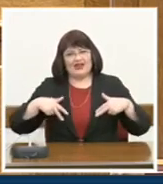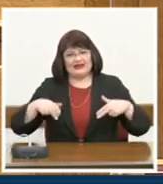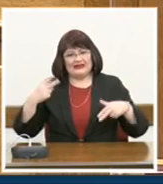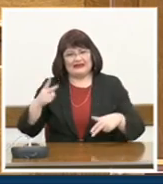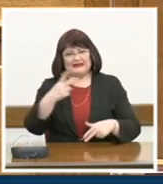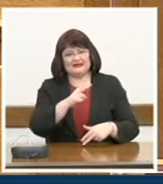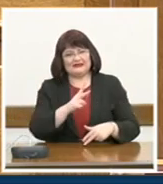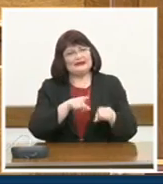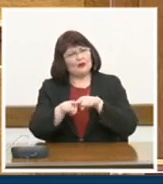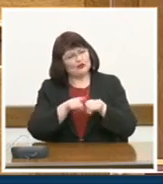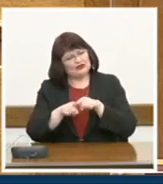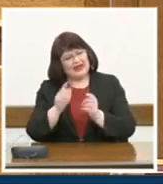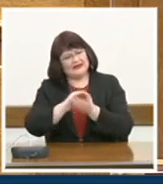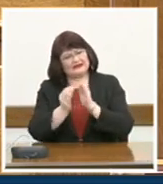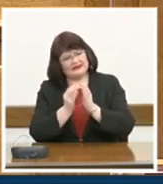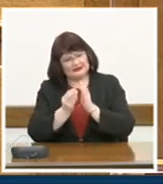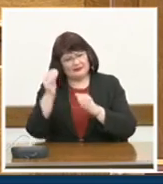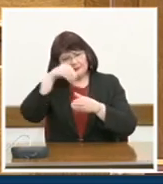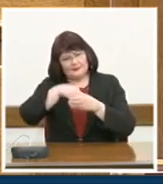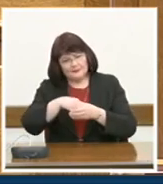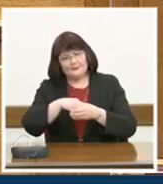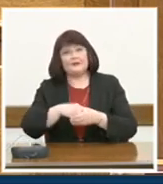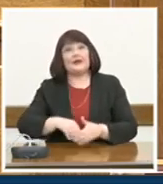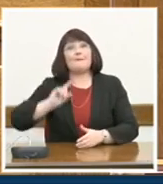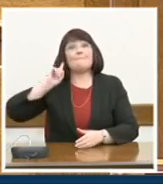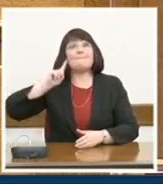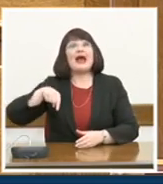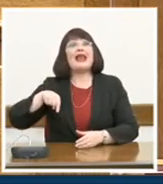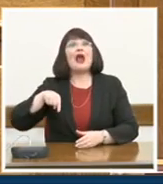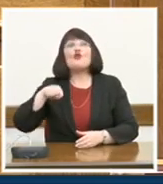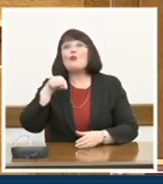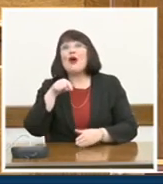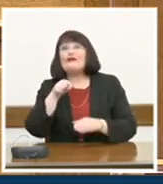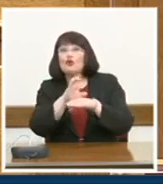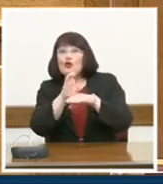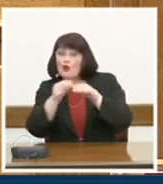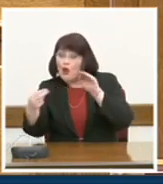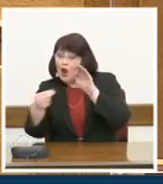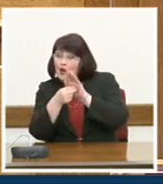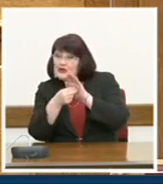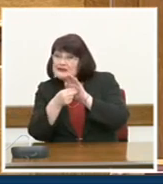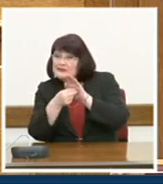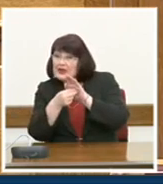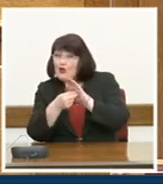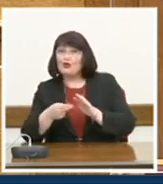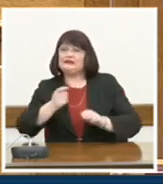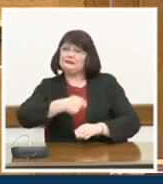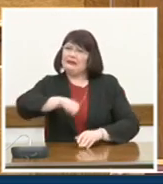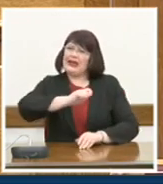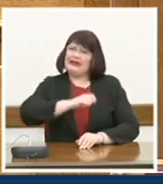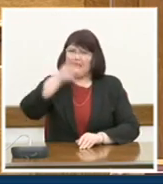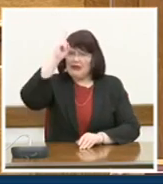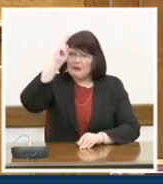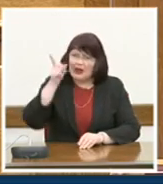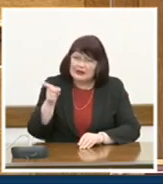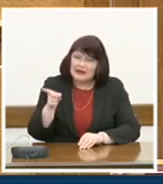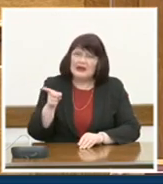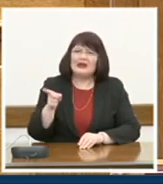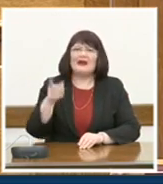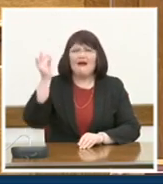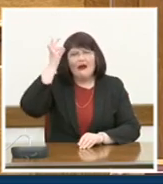εμπλέκονται στην αξιοποίηση του παράνομου λογισμικού. Μεταξύ άλλων η Ισπανία, η Γερμανία, η